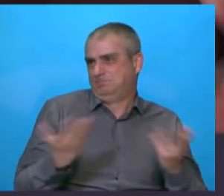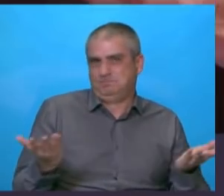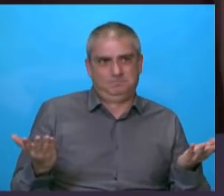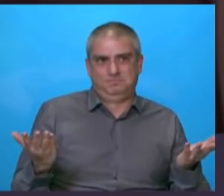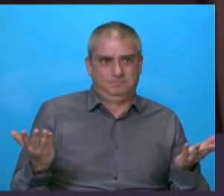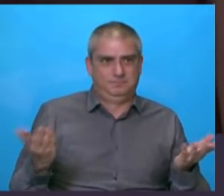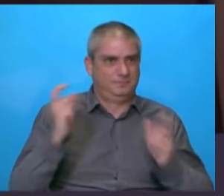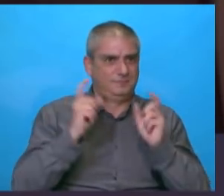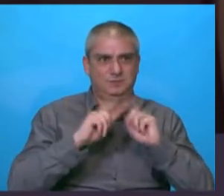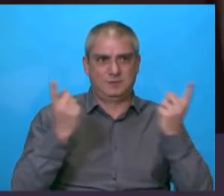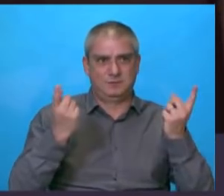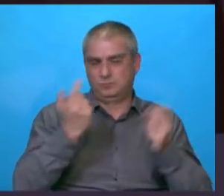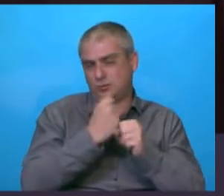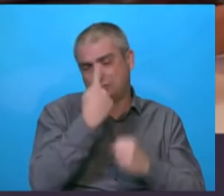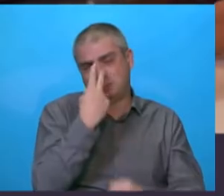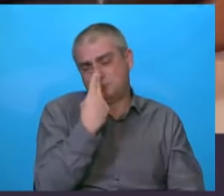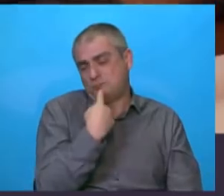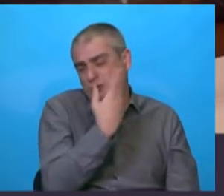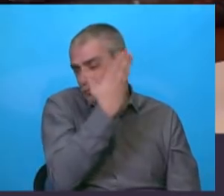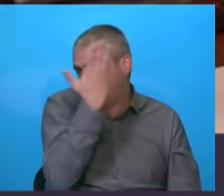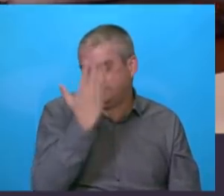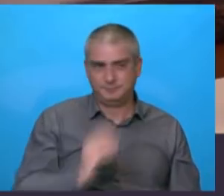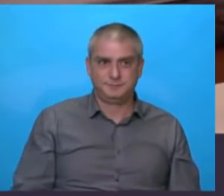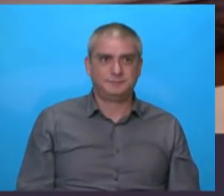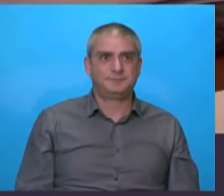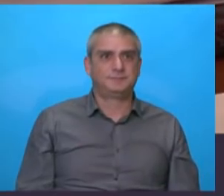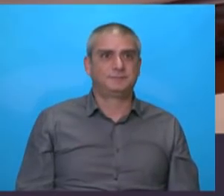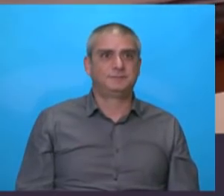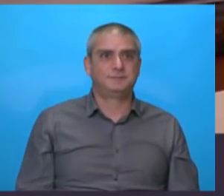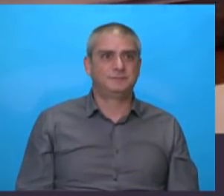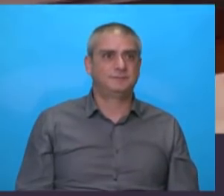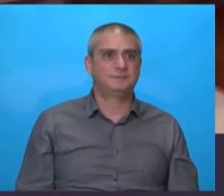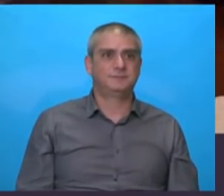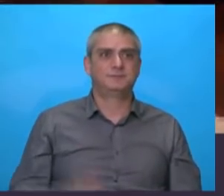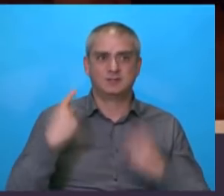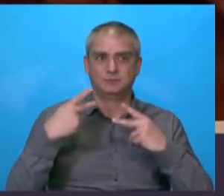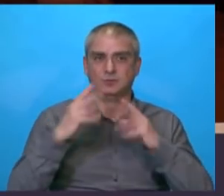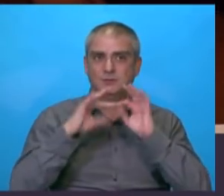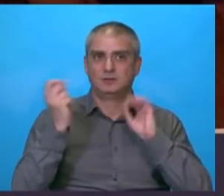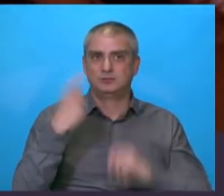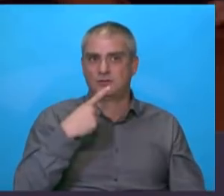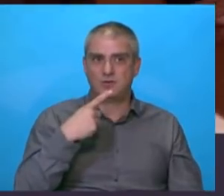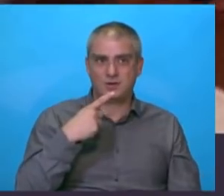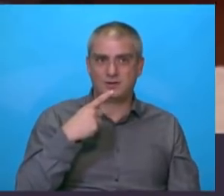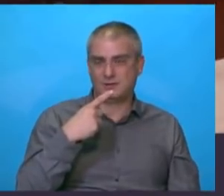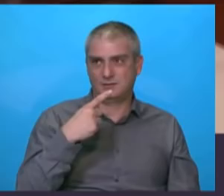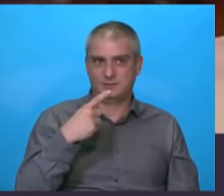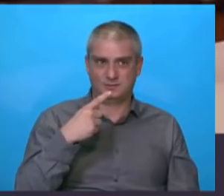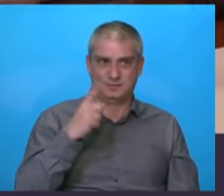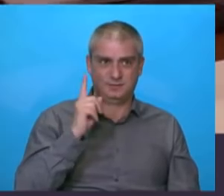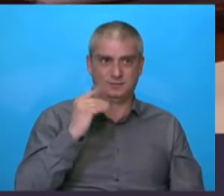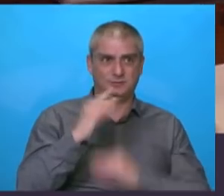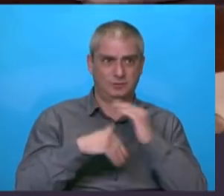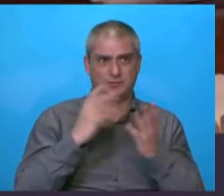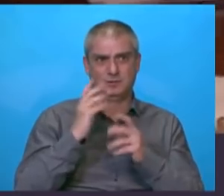אנשים אחרים שעשו מה שרואים לנכון. עוד שני חשש מסוים בתחילת השבוע, ובאיזשהו שלב